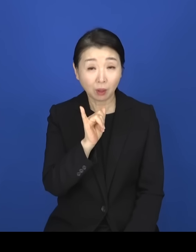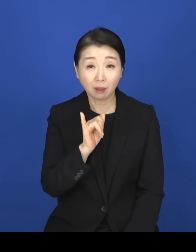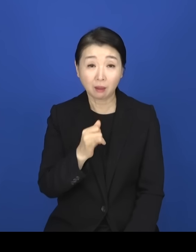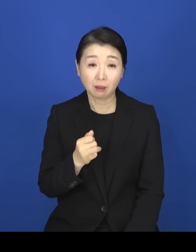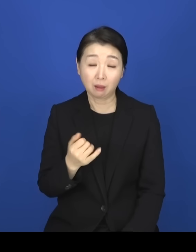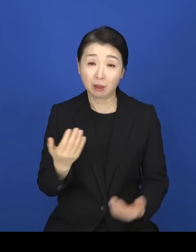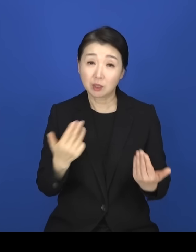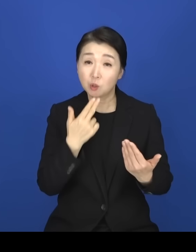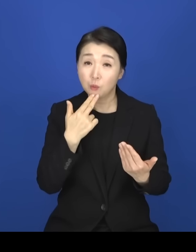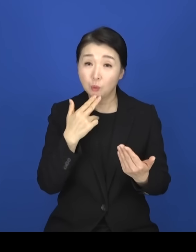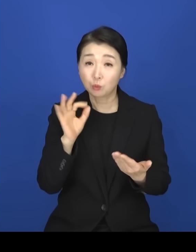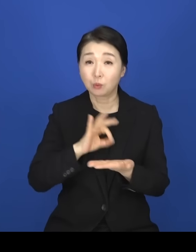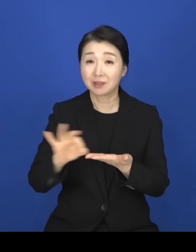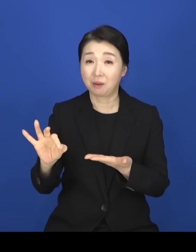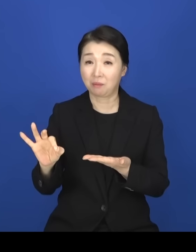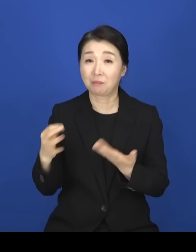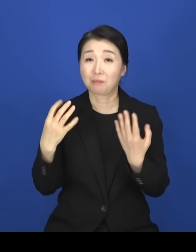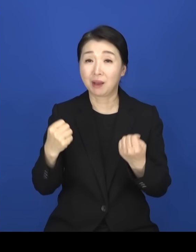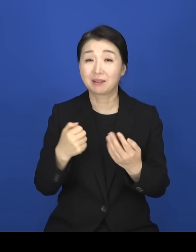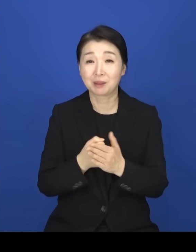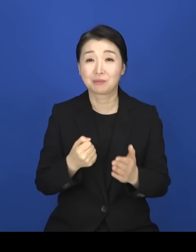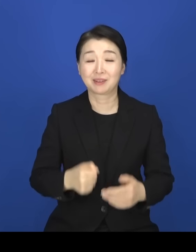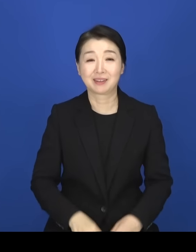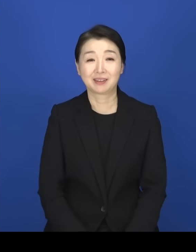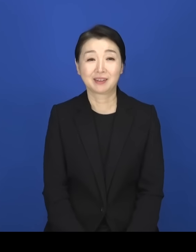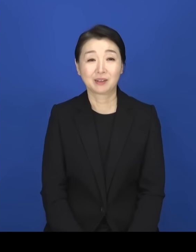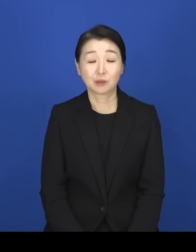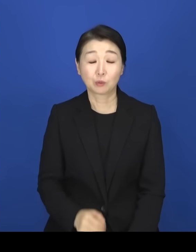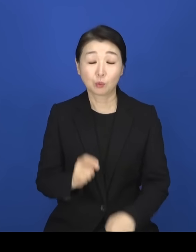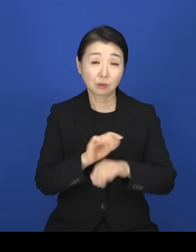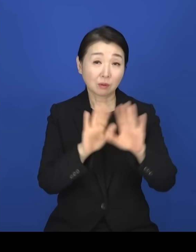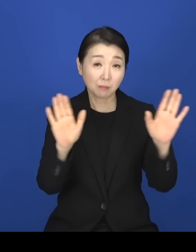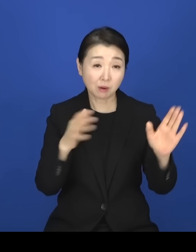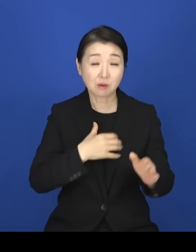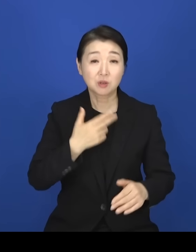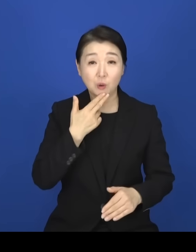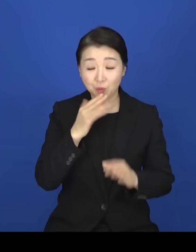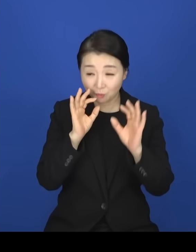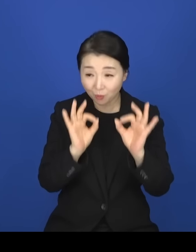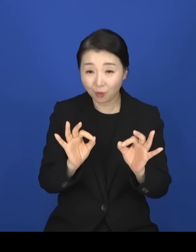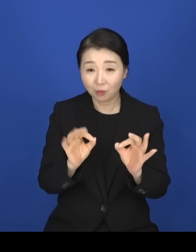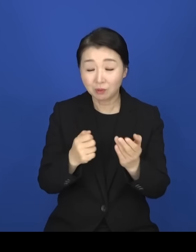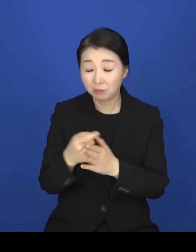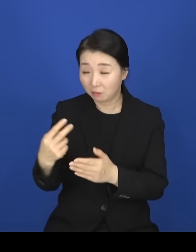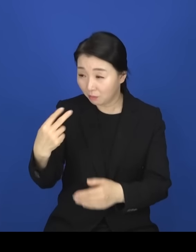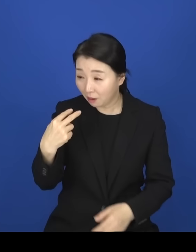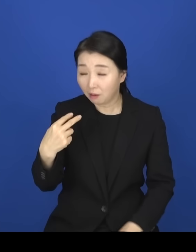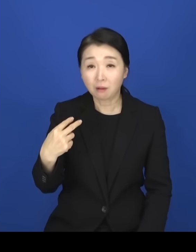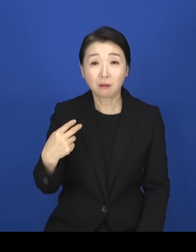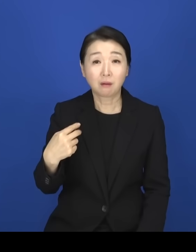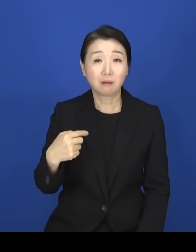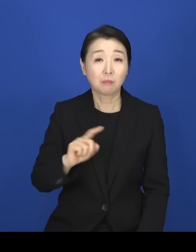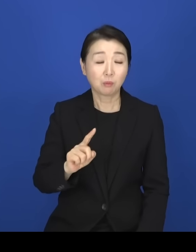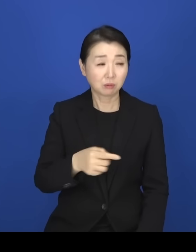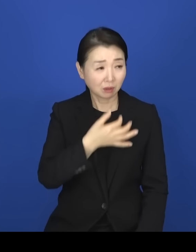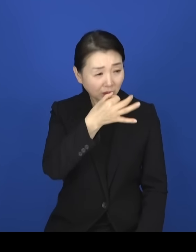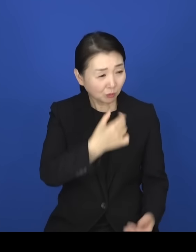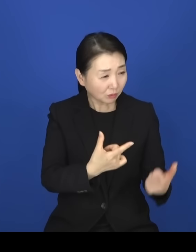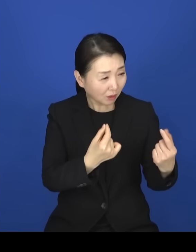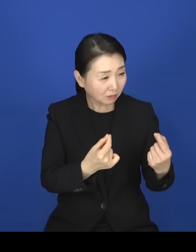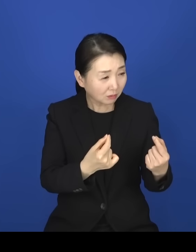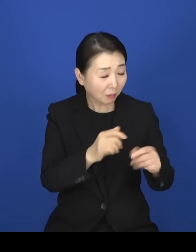쓴다고? 그리고 얘가 이게 너무 밝고 걱정이 없어 보이니까 예. 자기들이 봤을 땐 얘 지금 좀 힘들 것